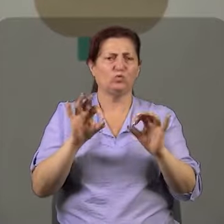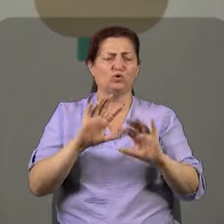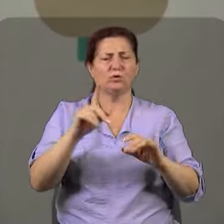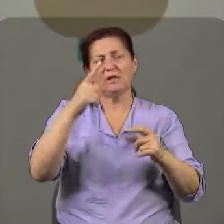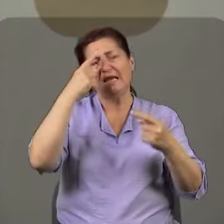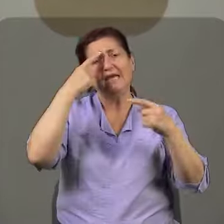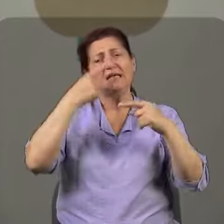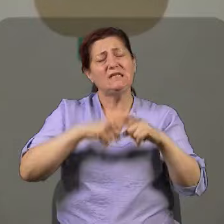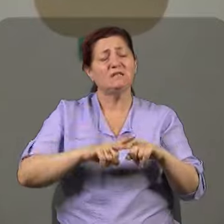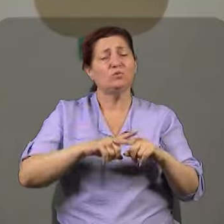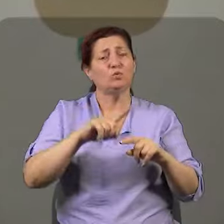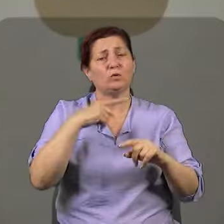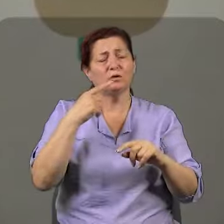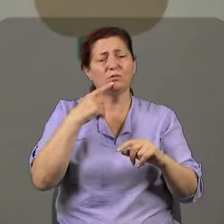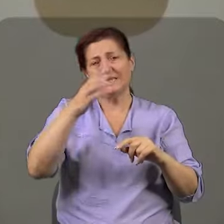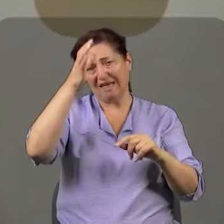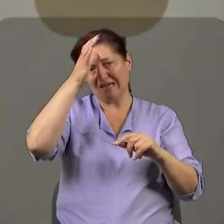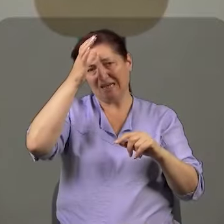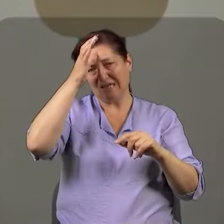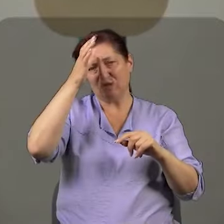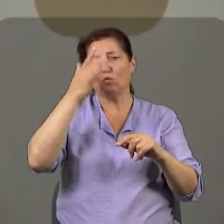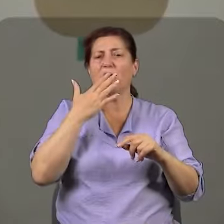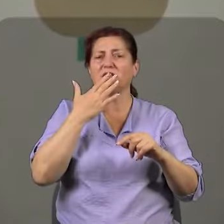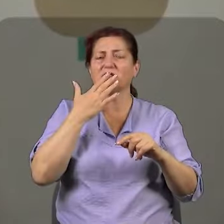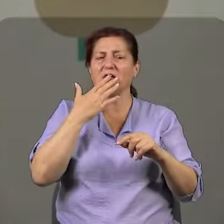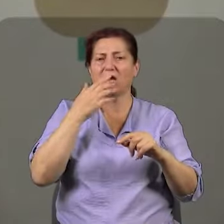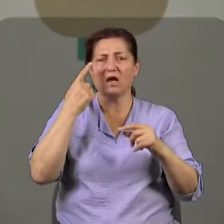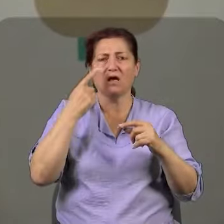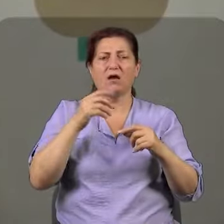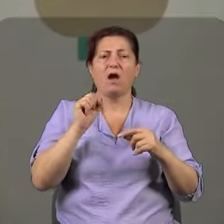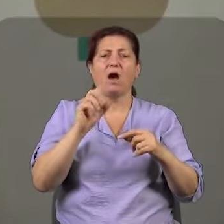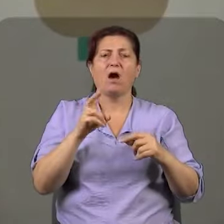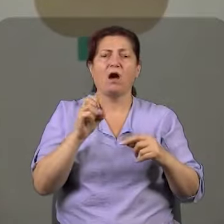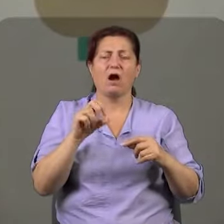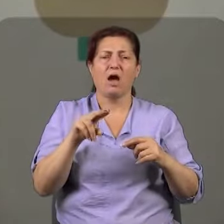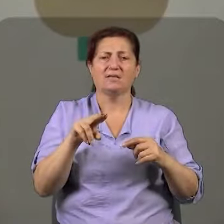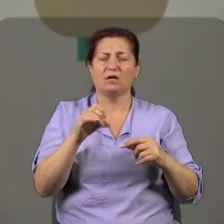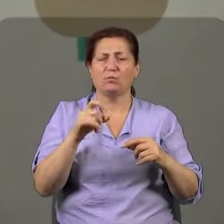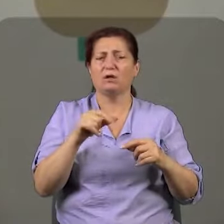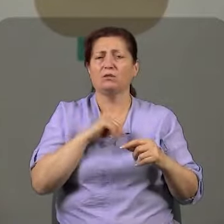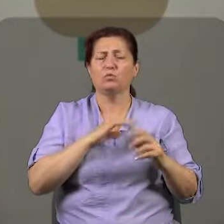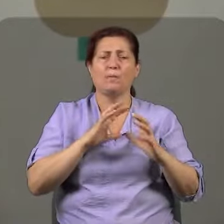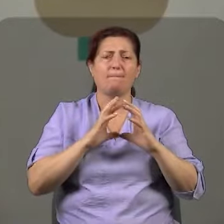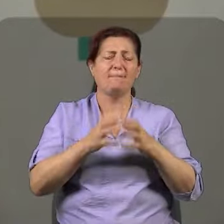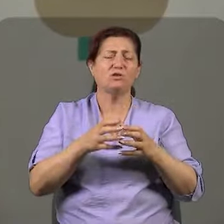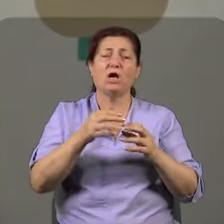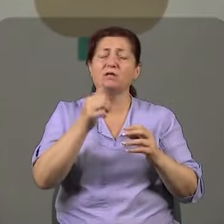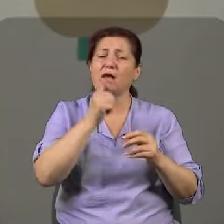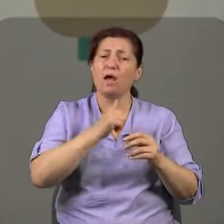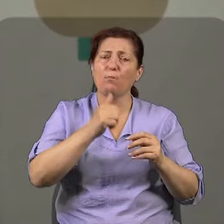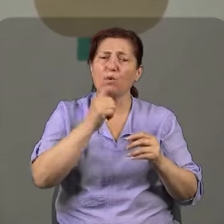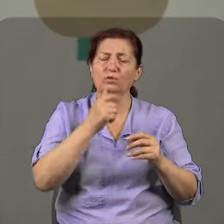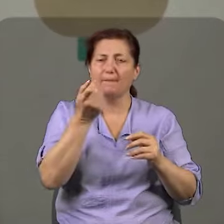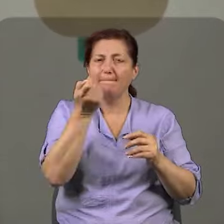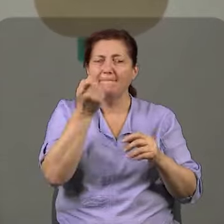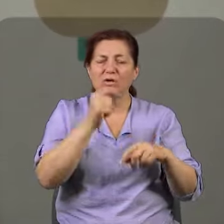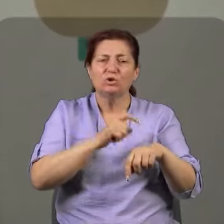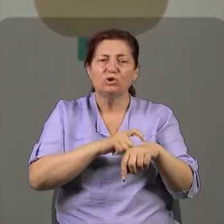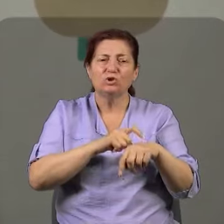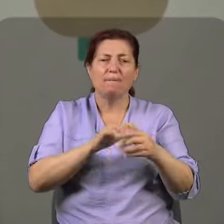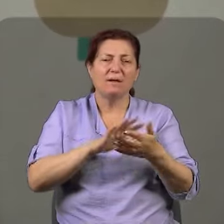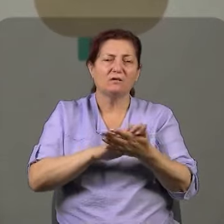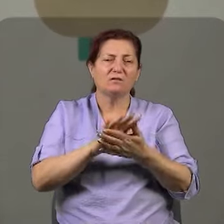ինստիտուտները, դրա մասին են ասում Գիտությունների ազգային ակադեմիան, դրա մասին է խոսում միջազգային փորձը։ Իսկ եթե մի քիչ ուղղակի ժամանակ ծախսեն